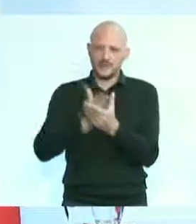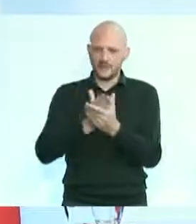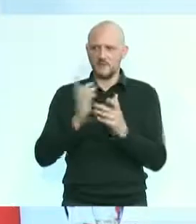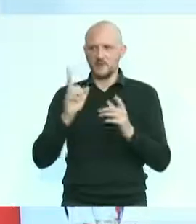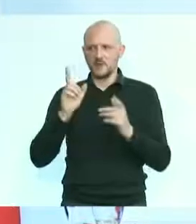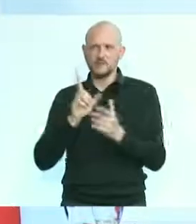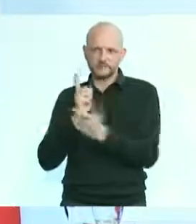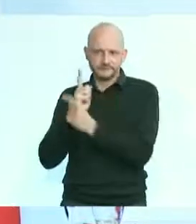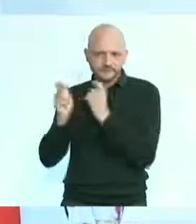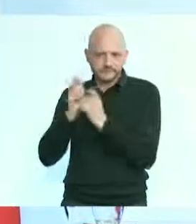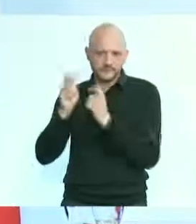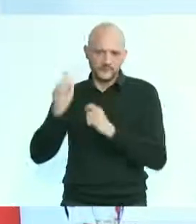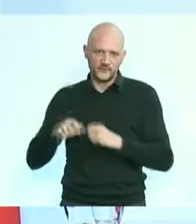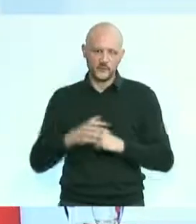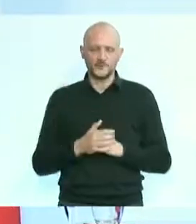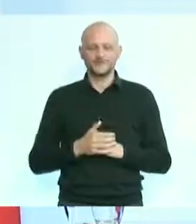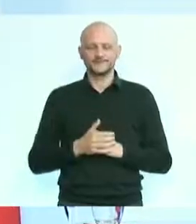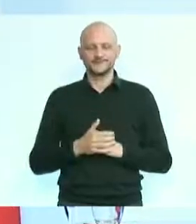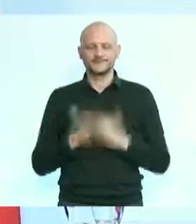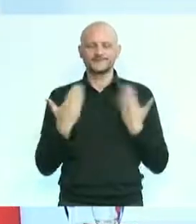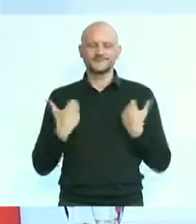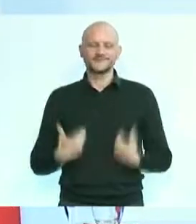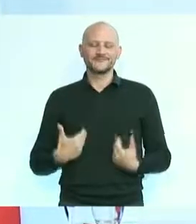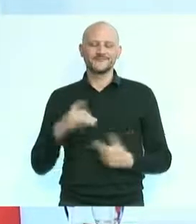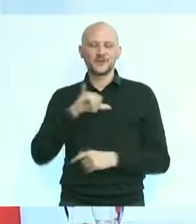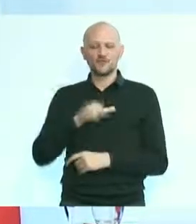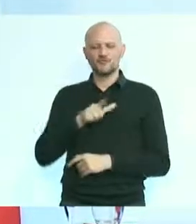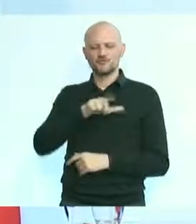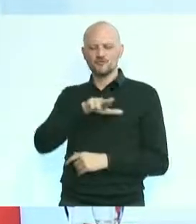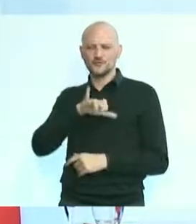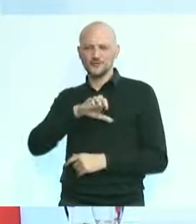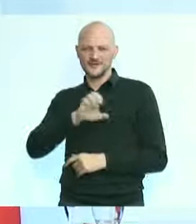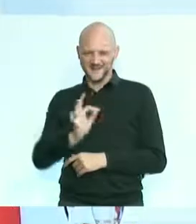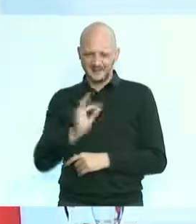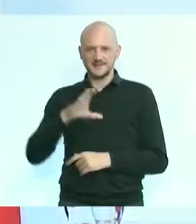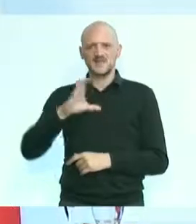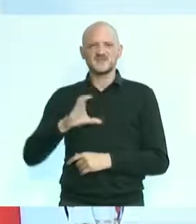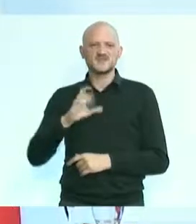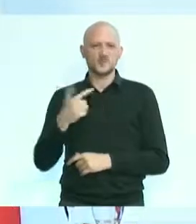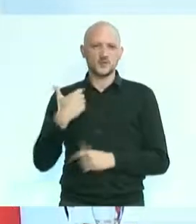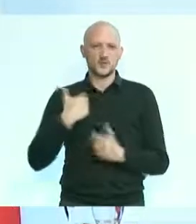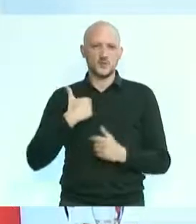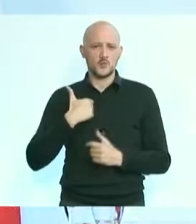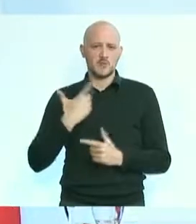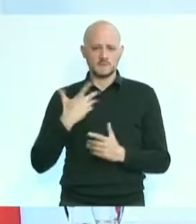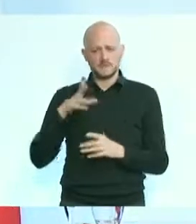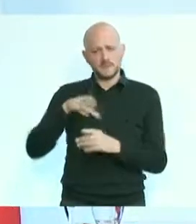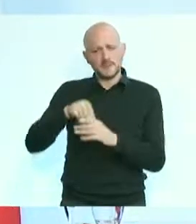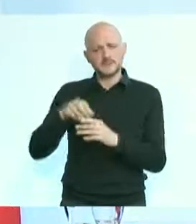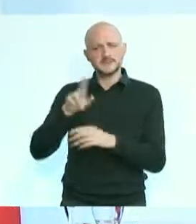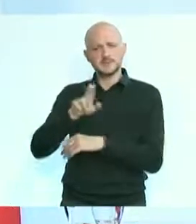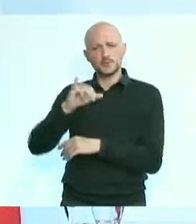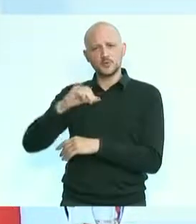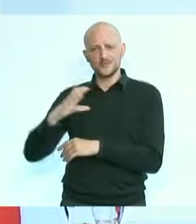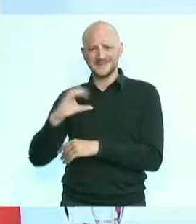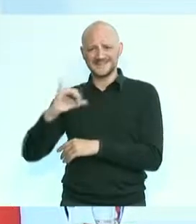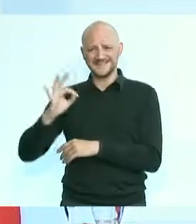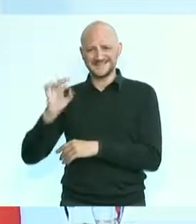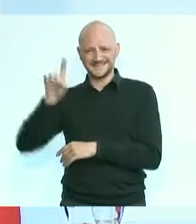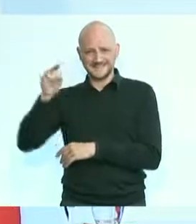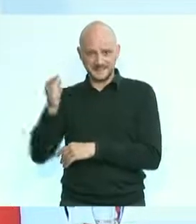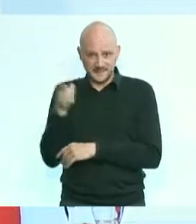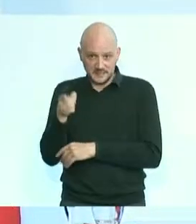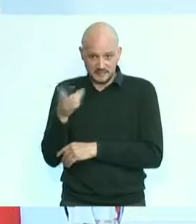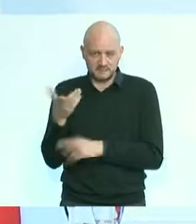Bonjour, je suis Juliette Gatignon, la directrice de l'association Unicité. Unicité, c'est l'association qui a inspiré ce qui est